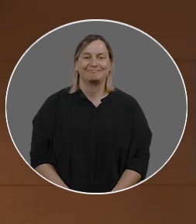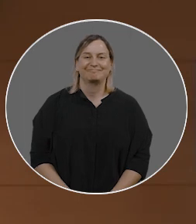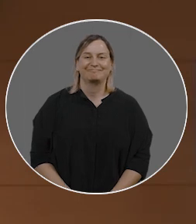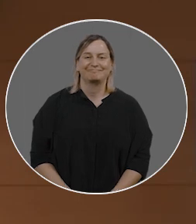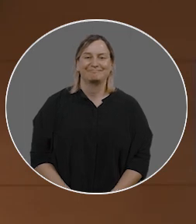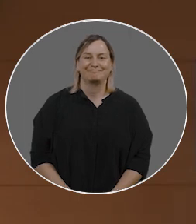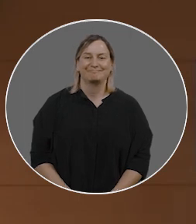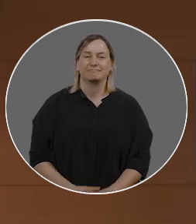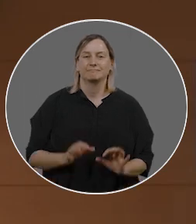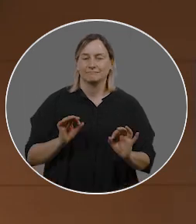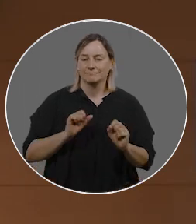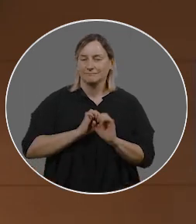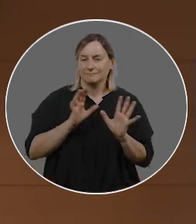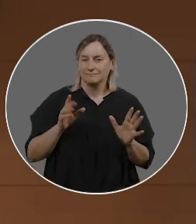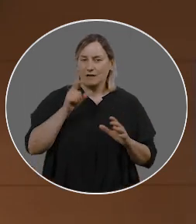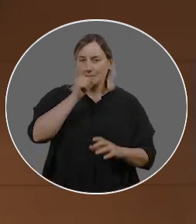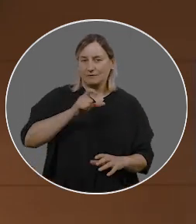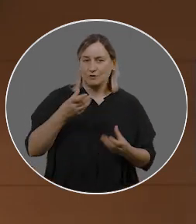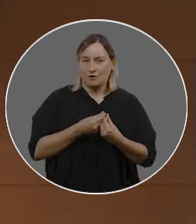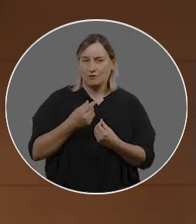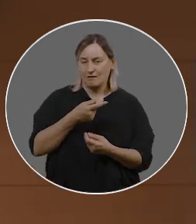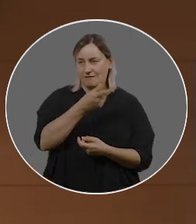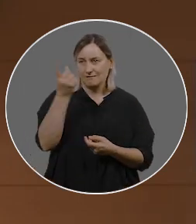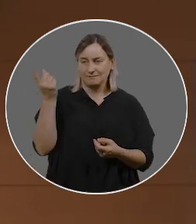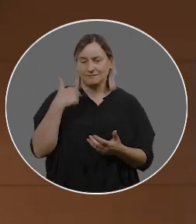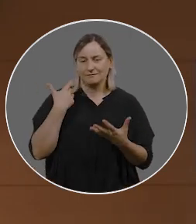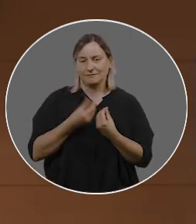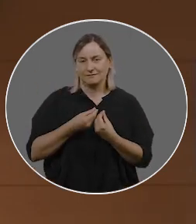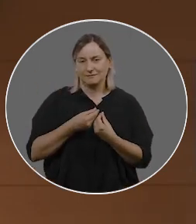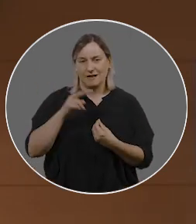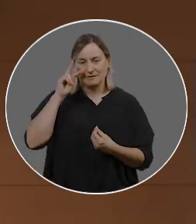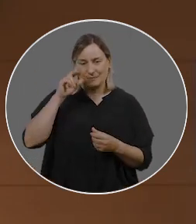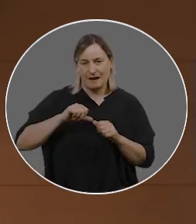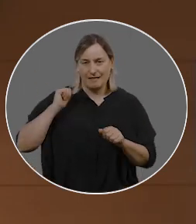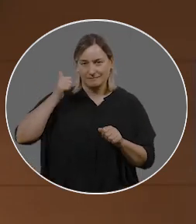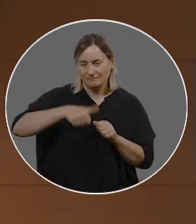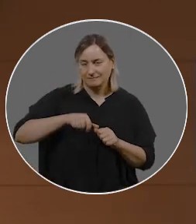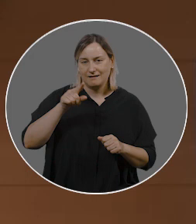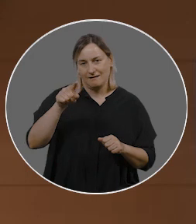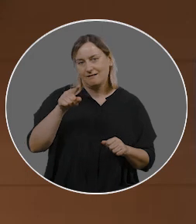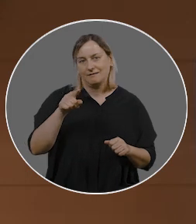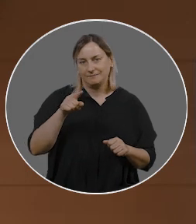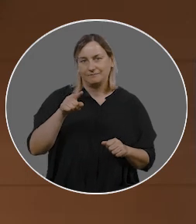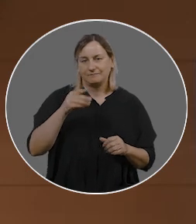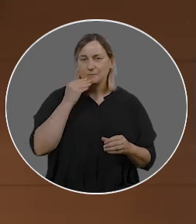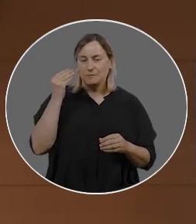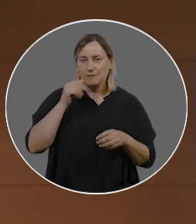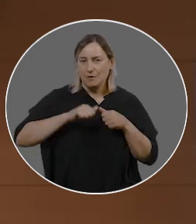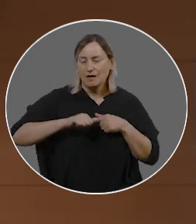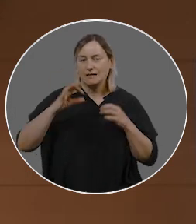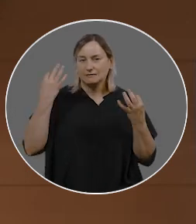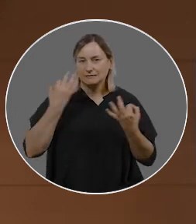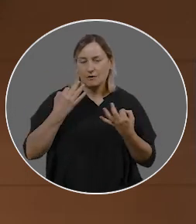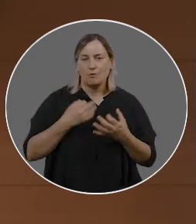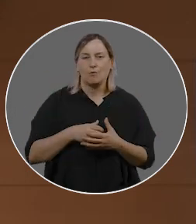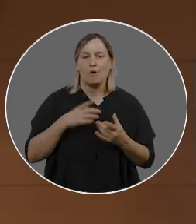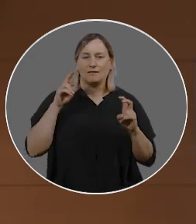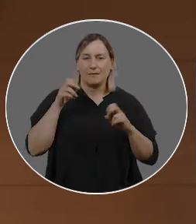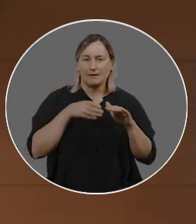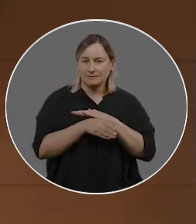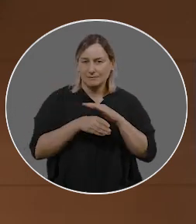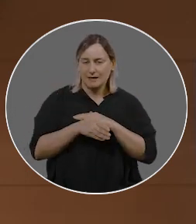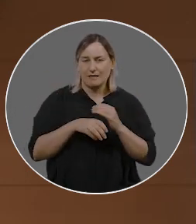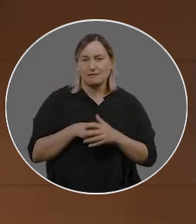Molt bé, està clar que amb persones com vosaltres i amb la vostra experiència anirem millorant molt en tota la matèria